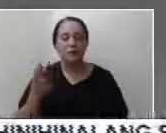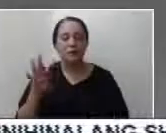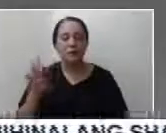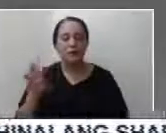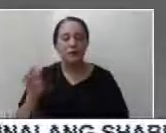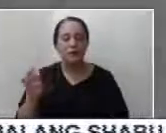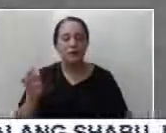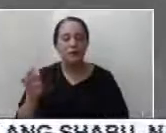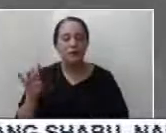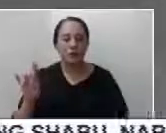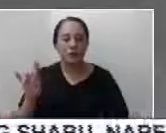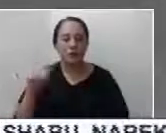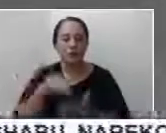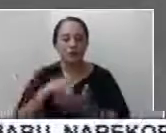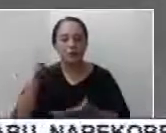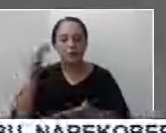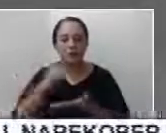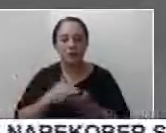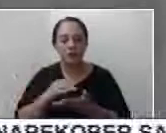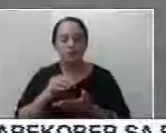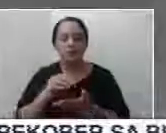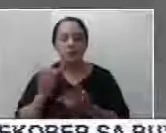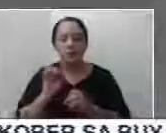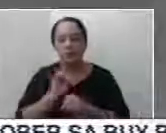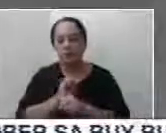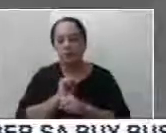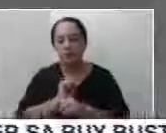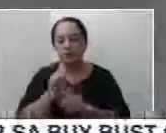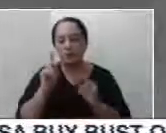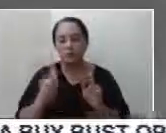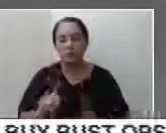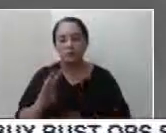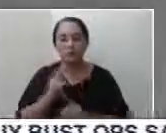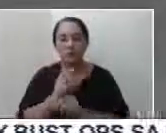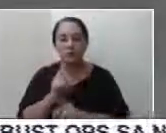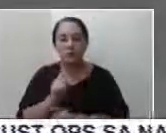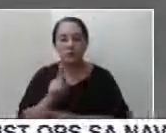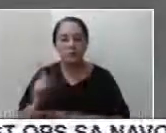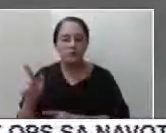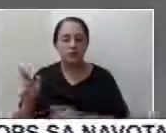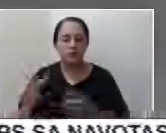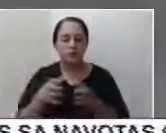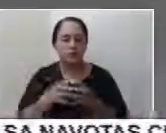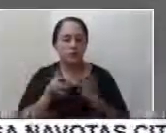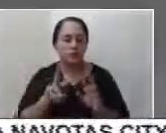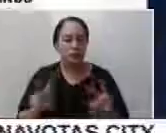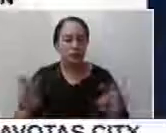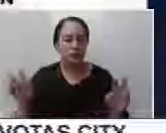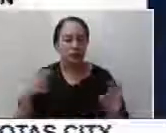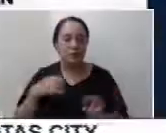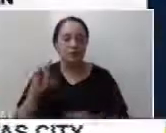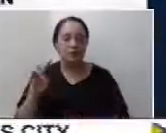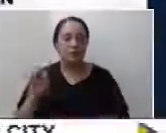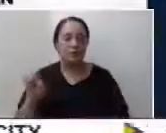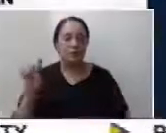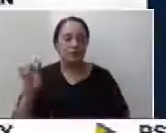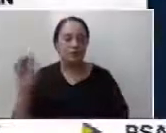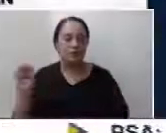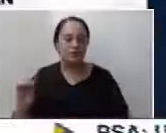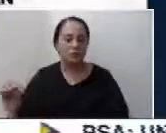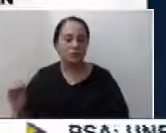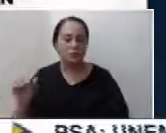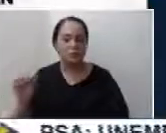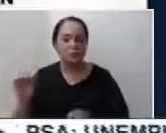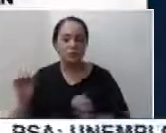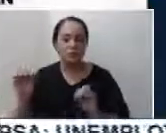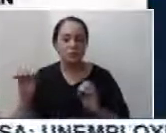ang National Employment Recovery Strategy o NERS na binigyan bisa ng Executive Order Number 140. Unang-una po ay